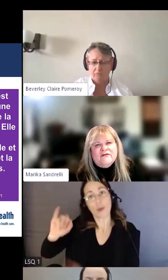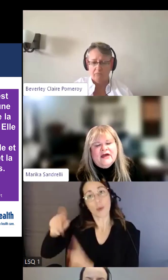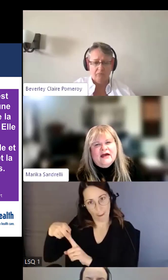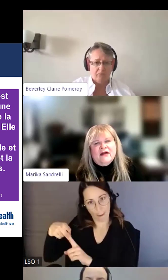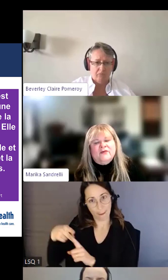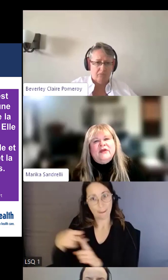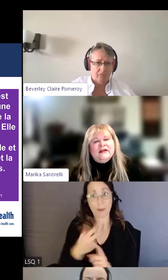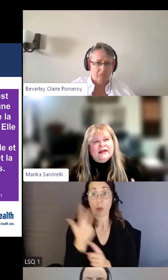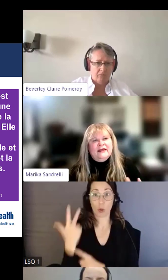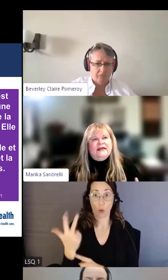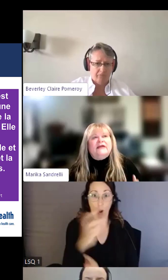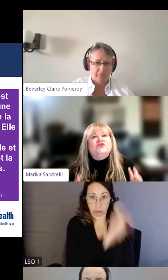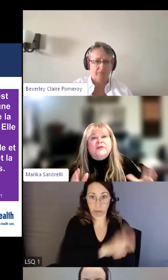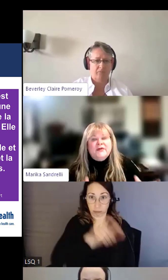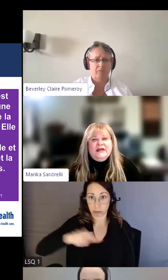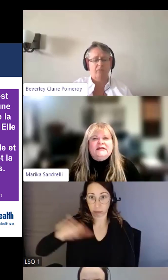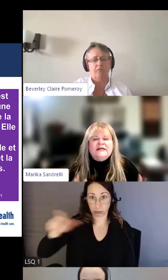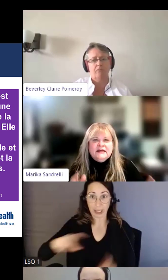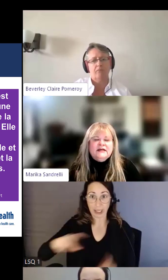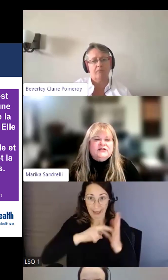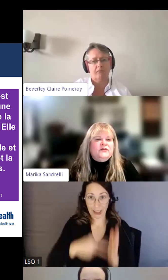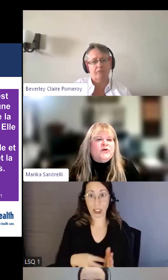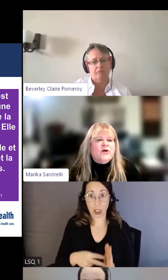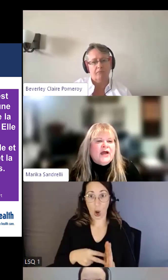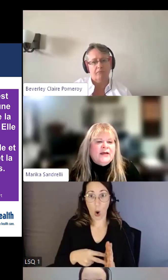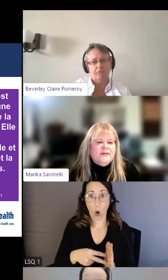qu'ils contribuent donc à ce programme. La première,